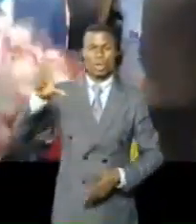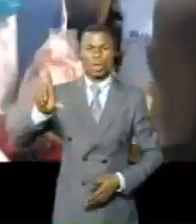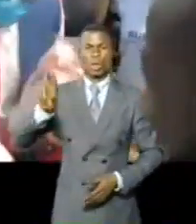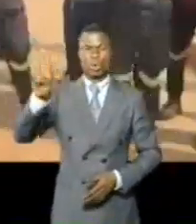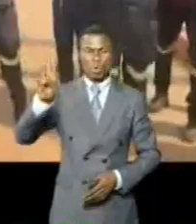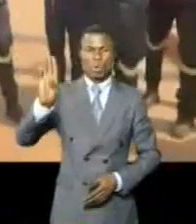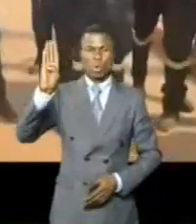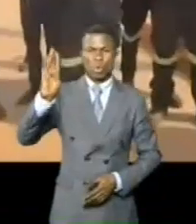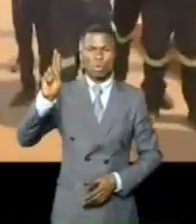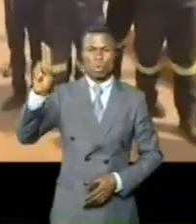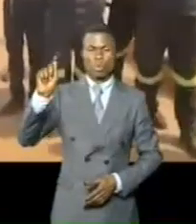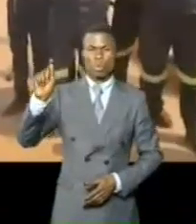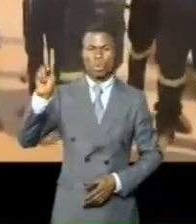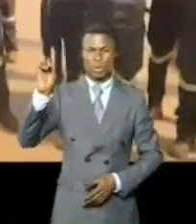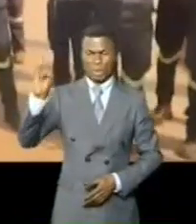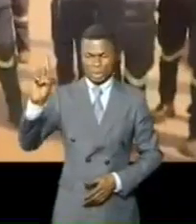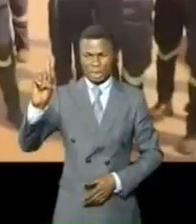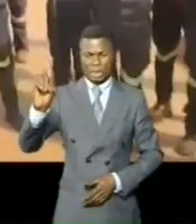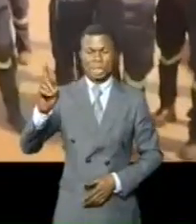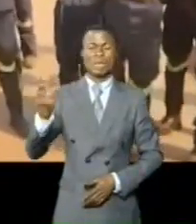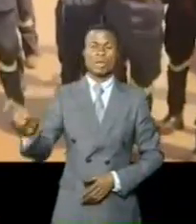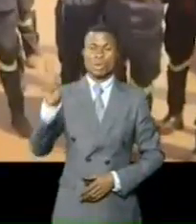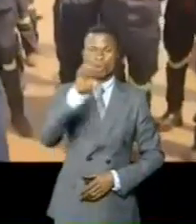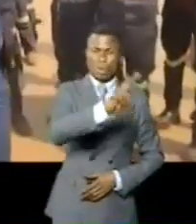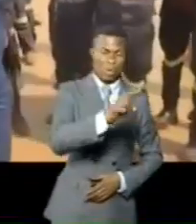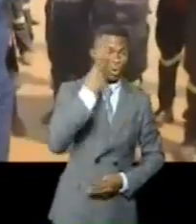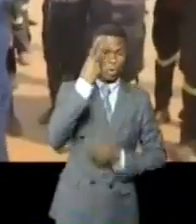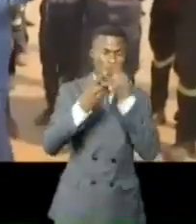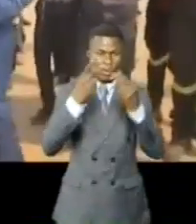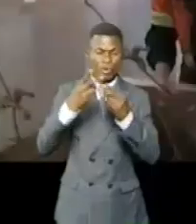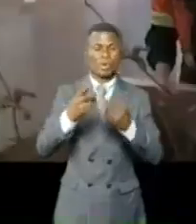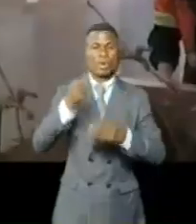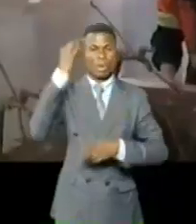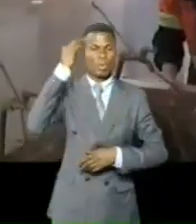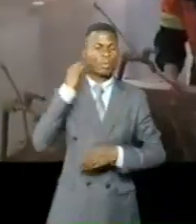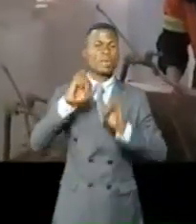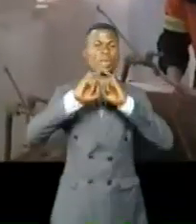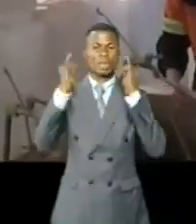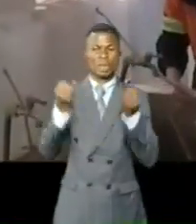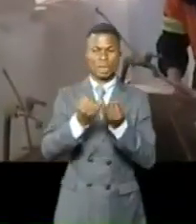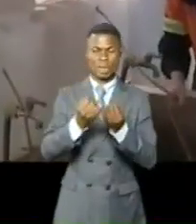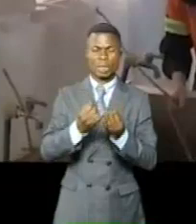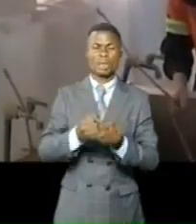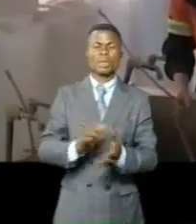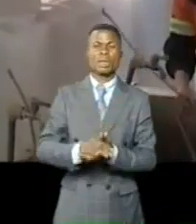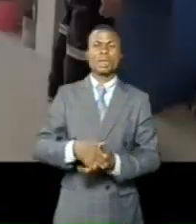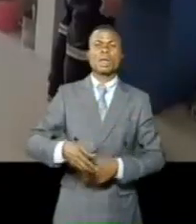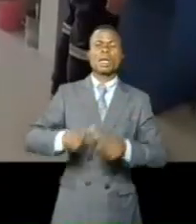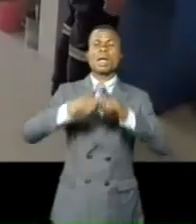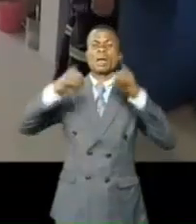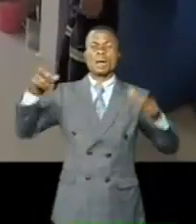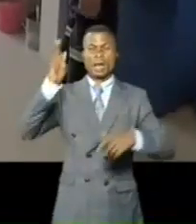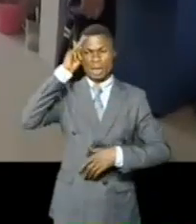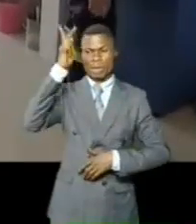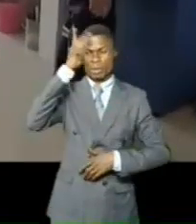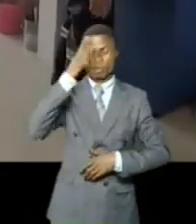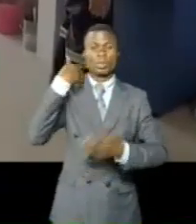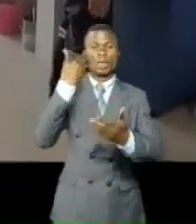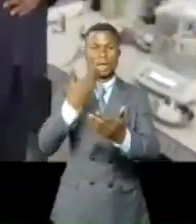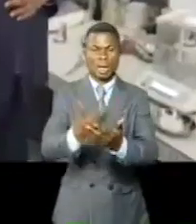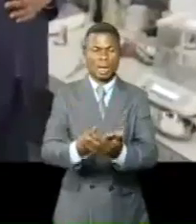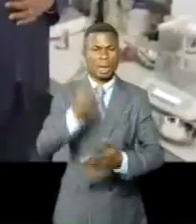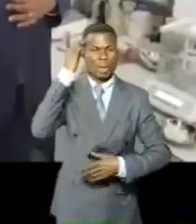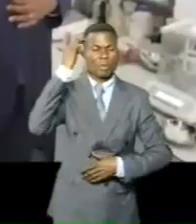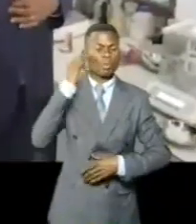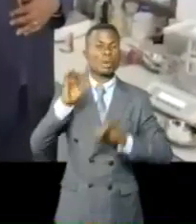sont au centre de cette itinérance du patron de l'industrie dans le Grand Katanga. Aussitôt après son arrivée, le